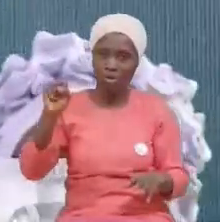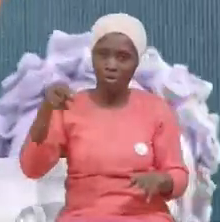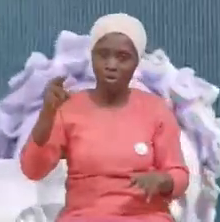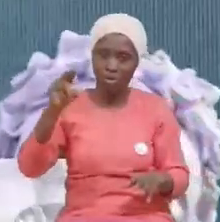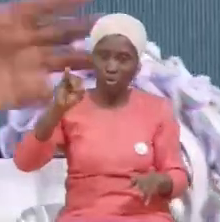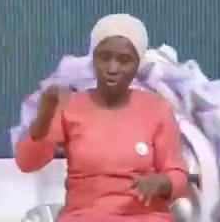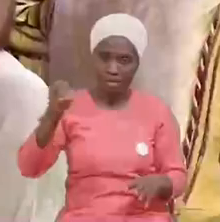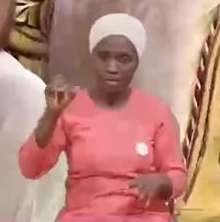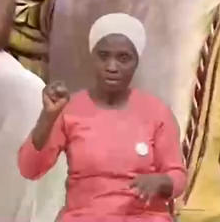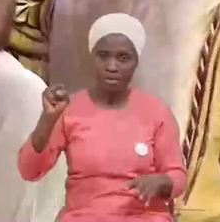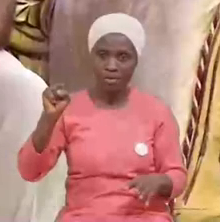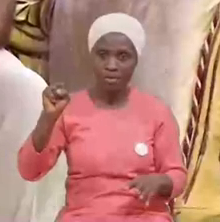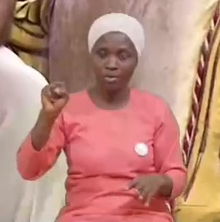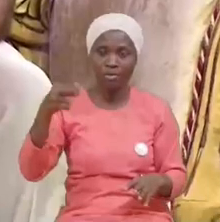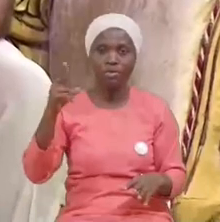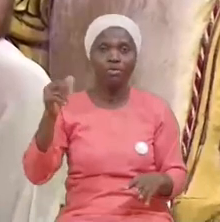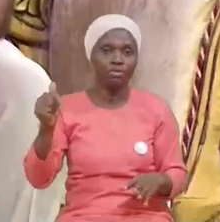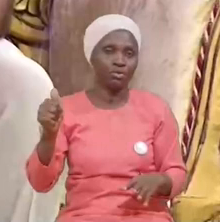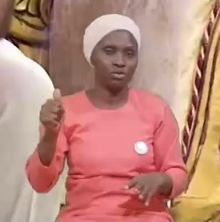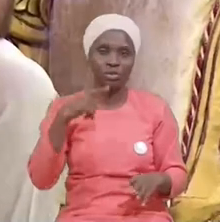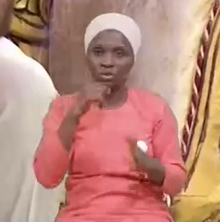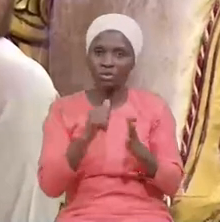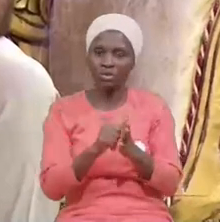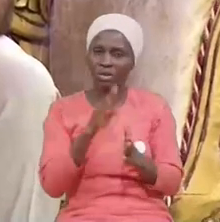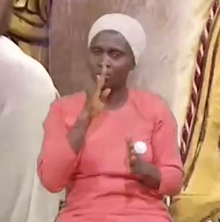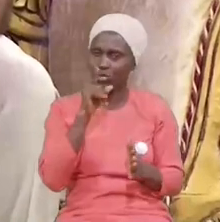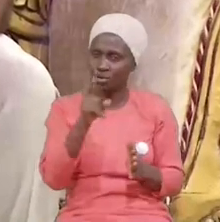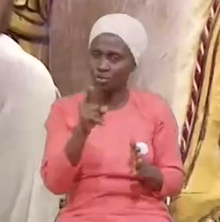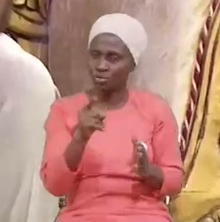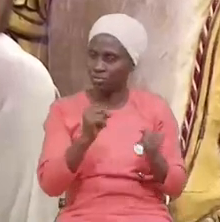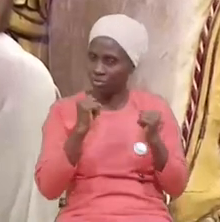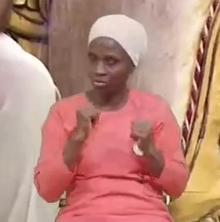il dit, fortifie-toi et prends courage.